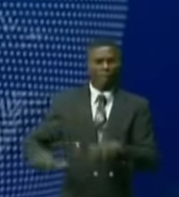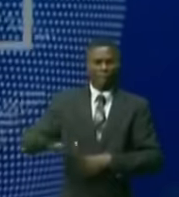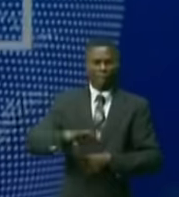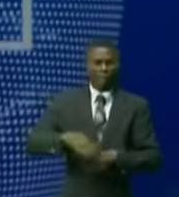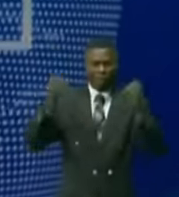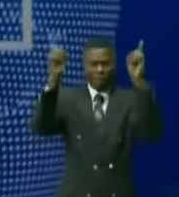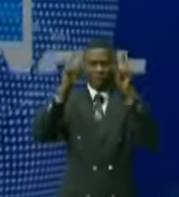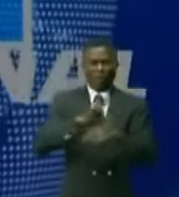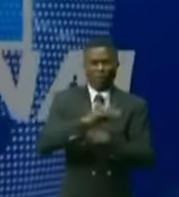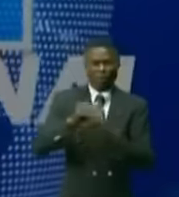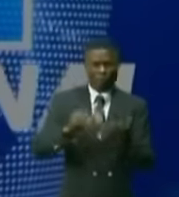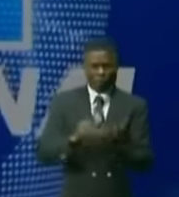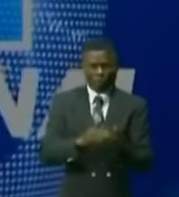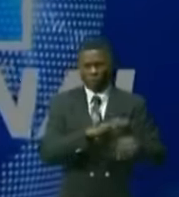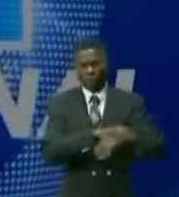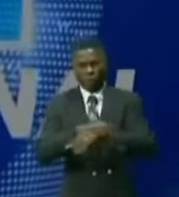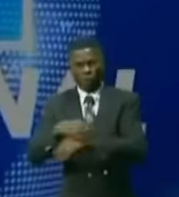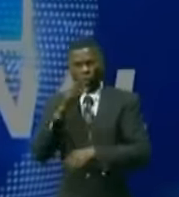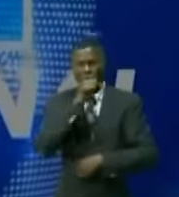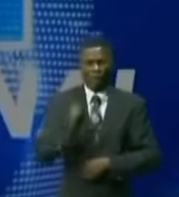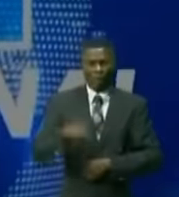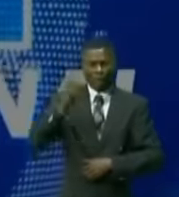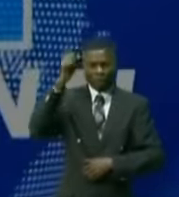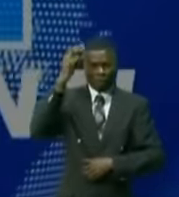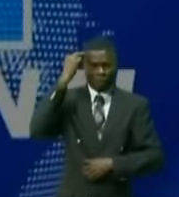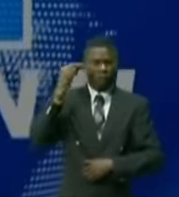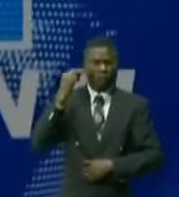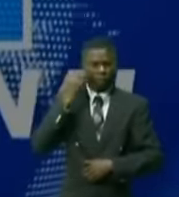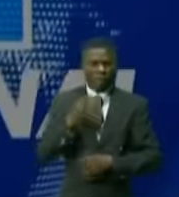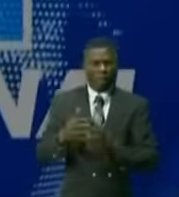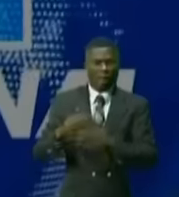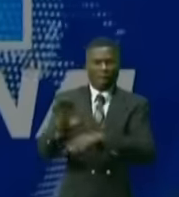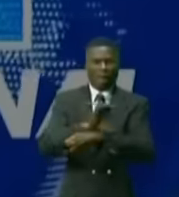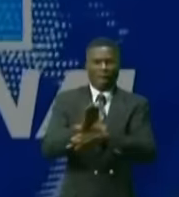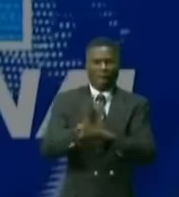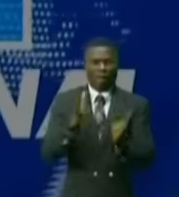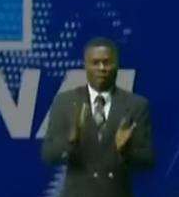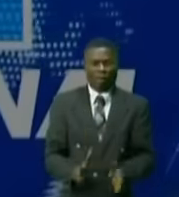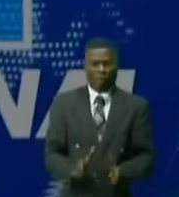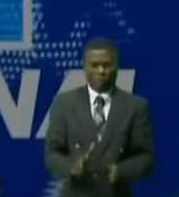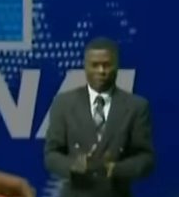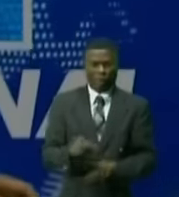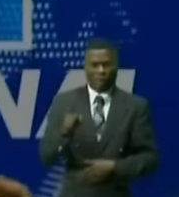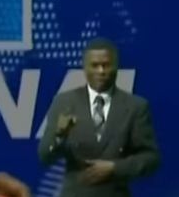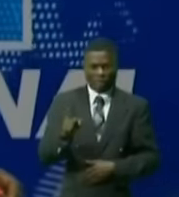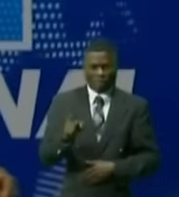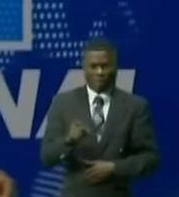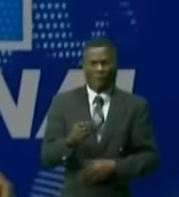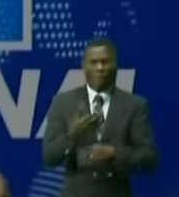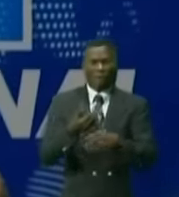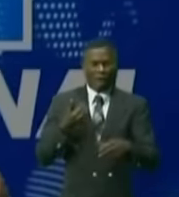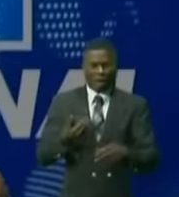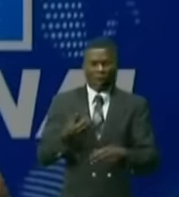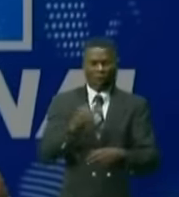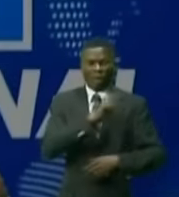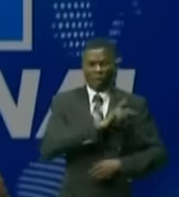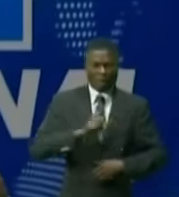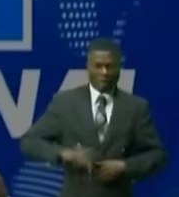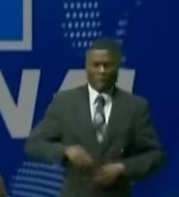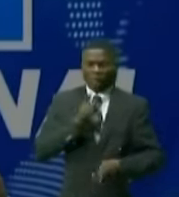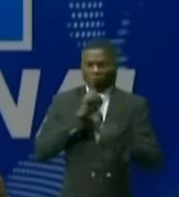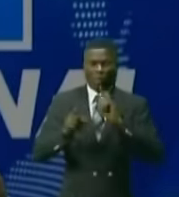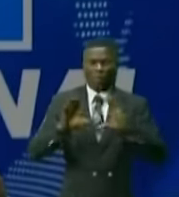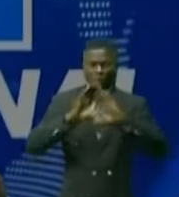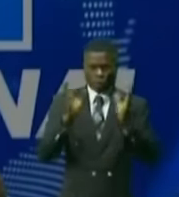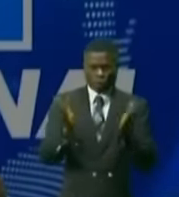de l'Afrique centrale, conduite par l'ancien Premier ministre camerounais Philemon Yang. Peu avant, Denis Kadjuma a échangé avec le